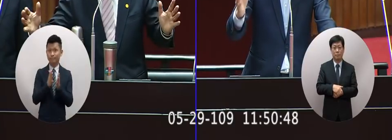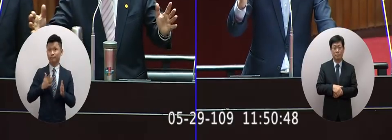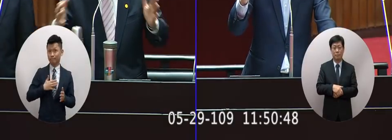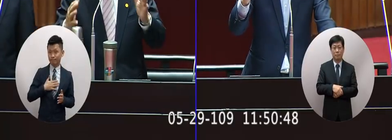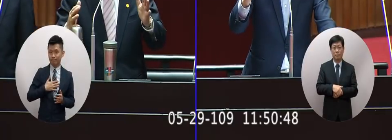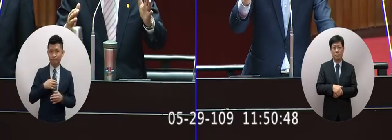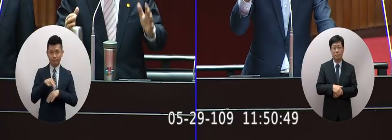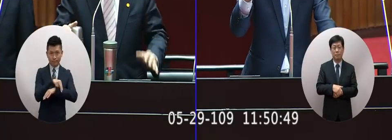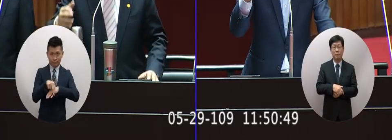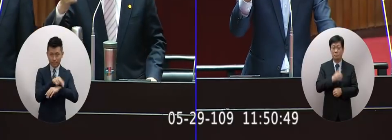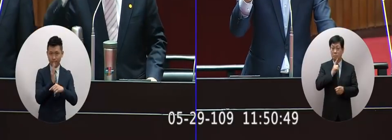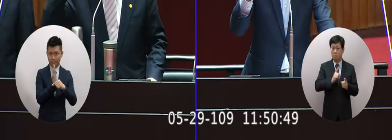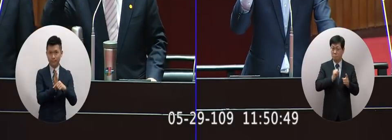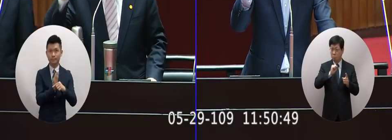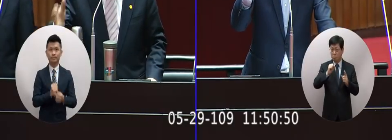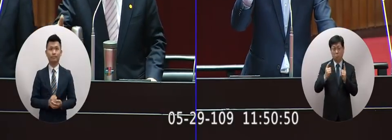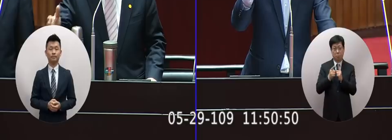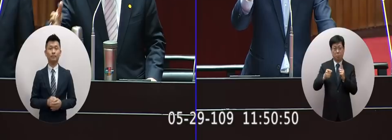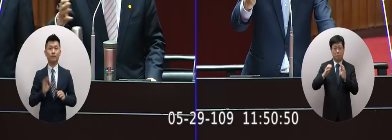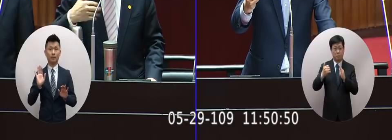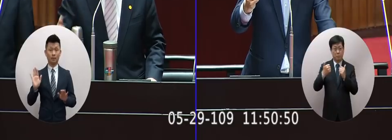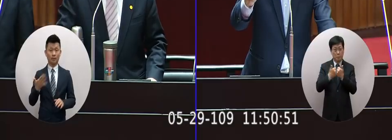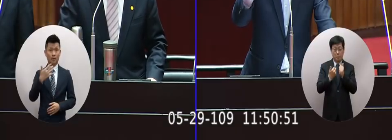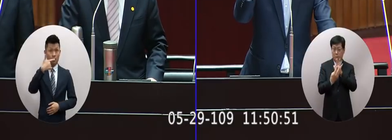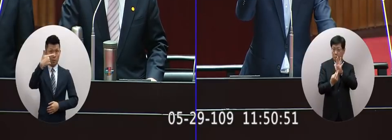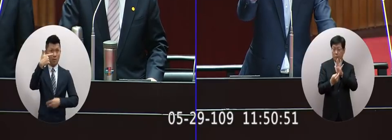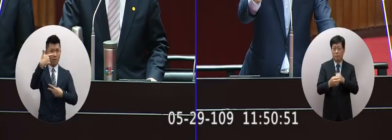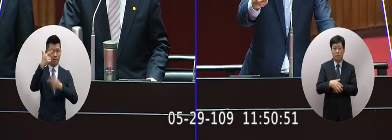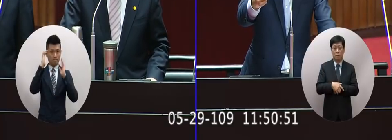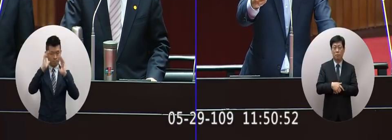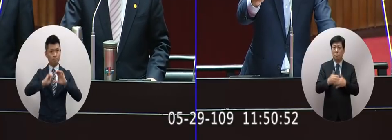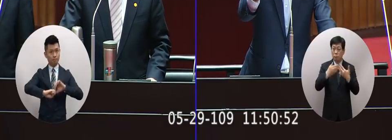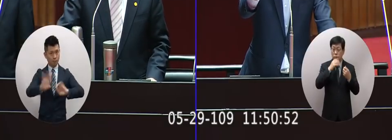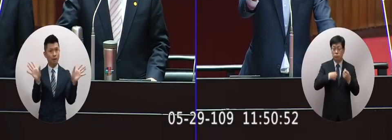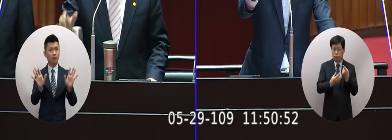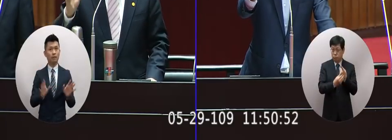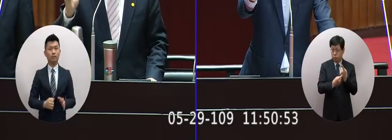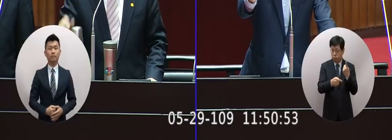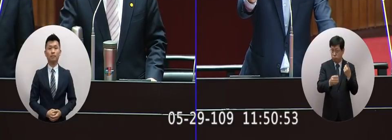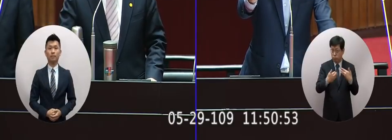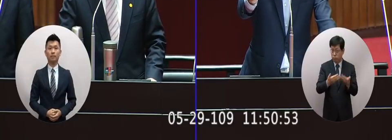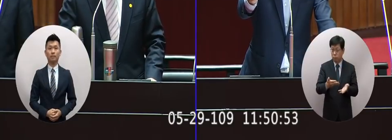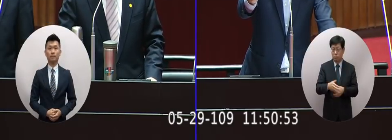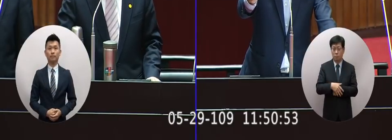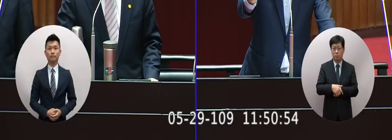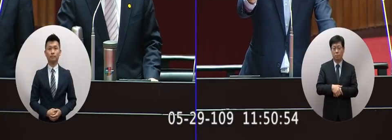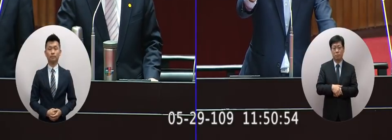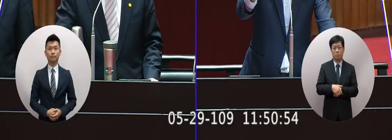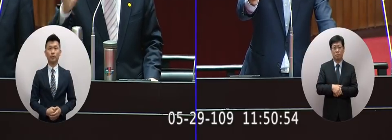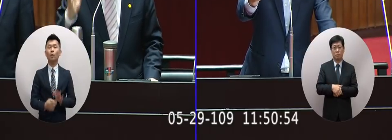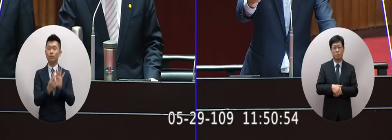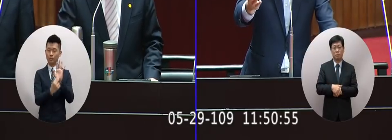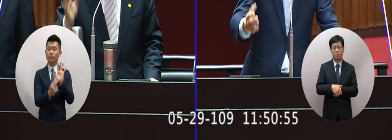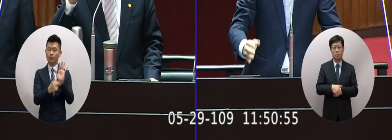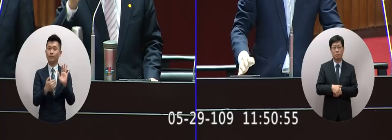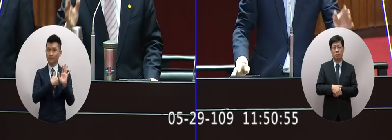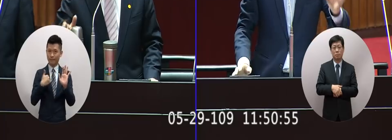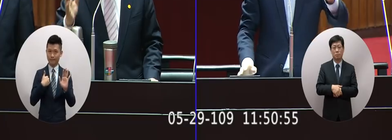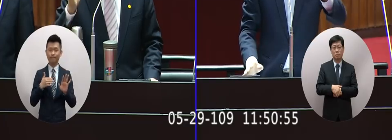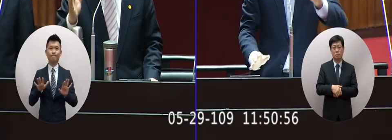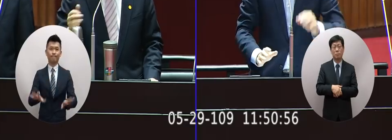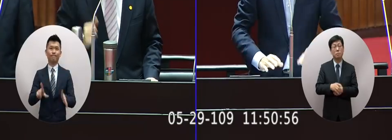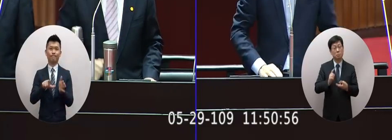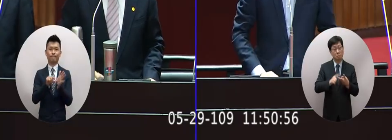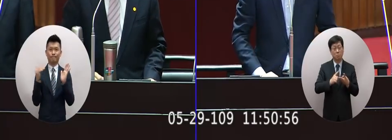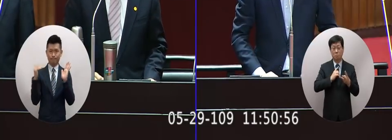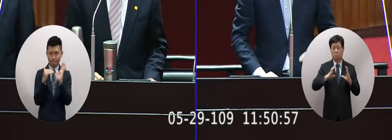都在规划中。 不愿意面对国会。 6月2号我说了算。 要不要绑行动支付也说不出来。 不会说不出来。 然后呢？ 现在还